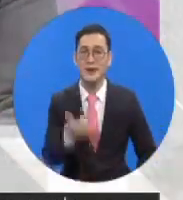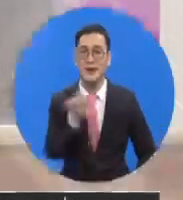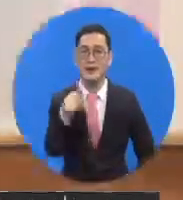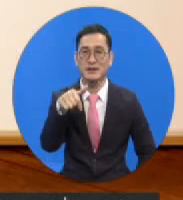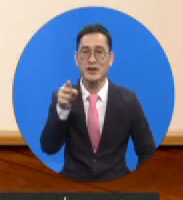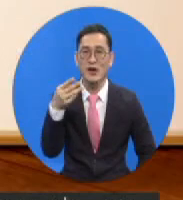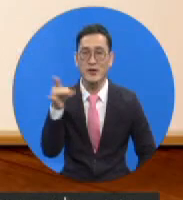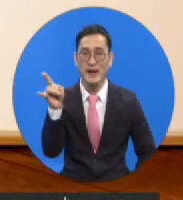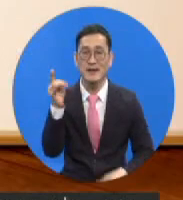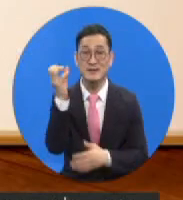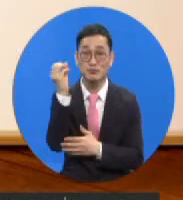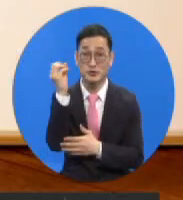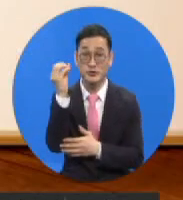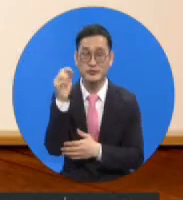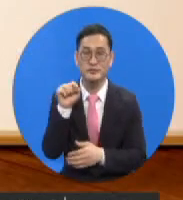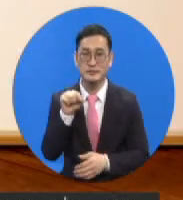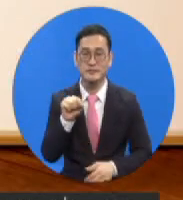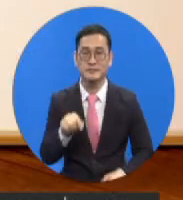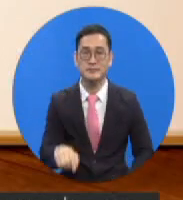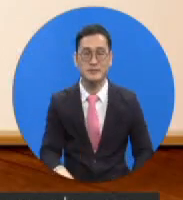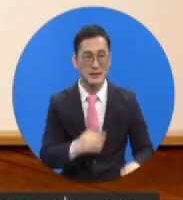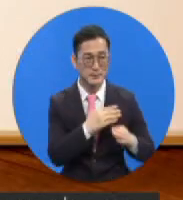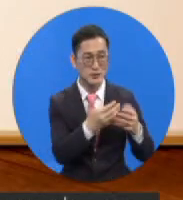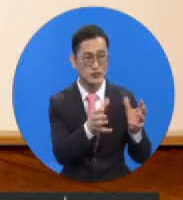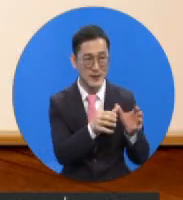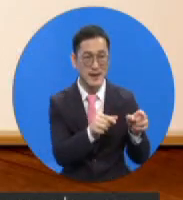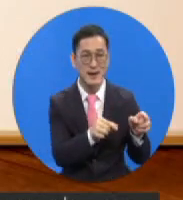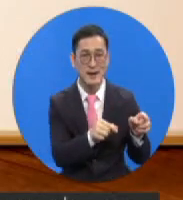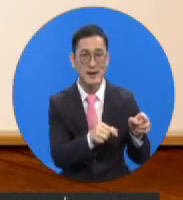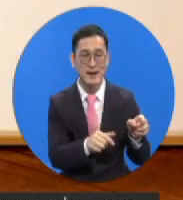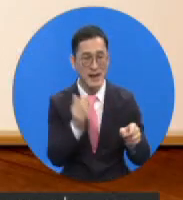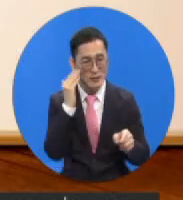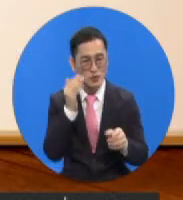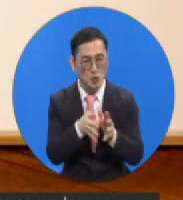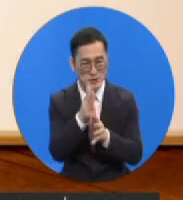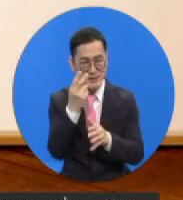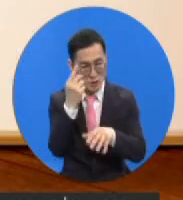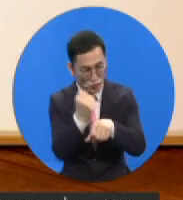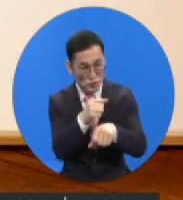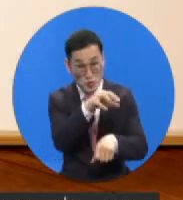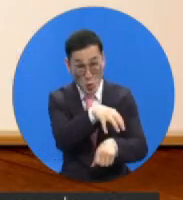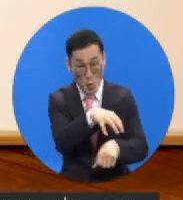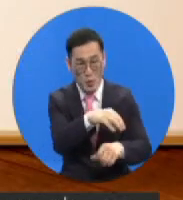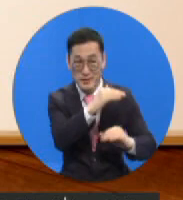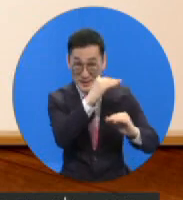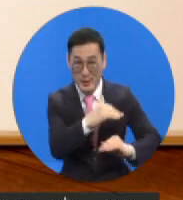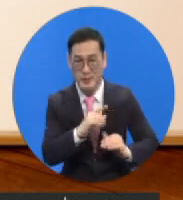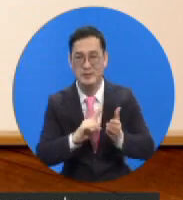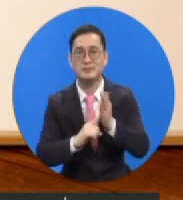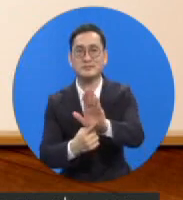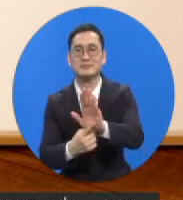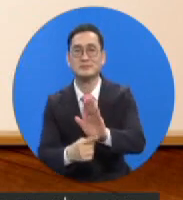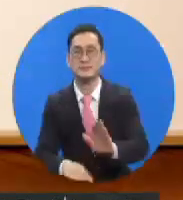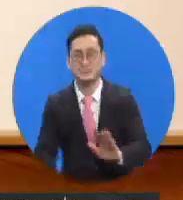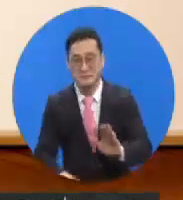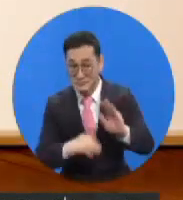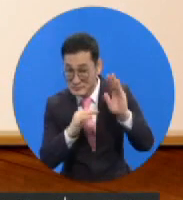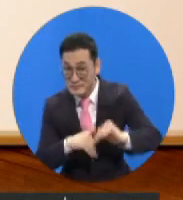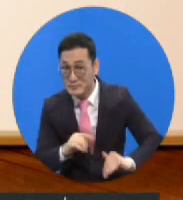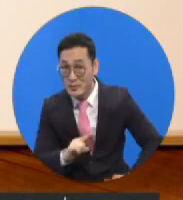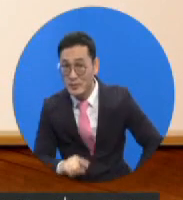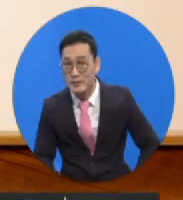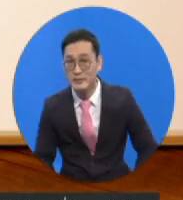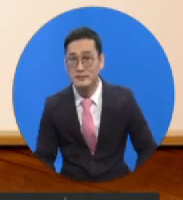전세값 상승률과 관련해서 더불어민주당 박상혜 의원실과 한국도시연구소의 분석 결과를 소개한 바 있습니다. 이 결과에 따르면